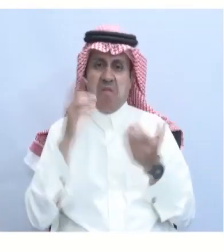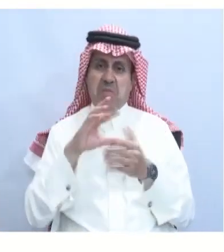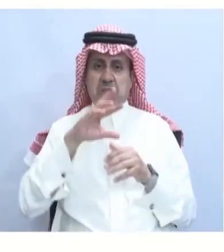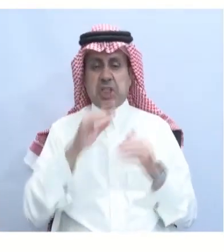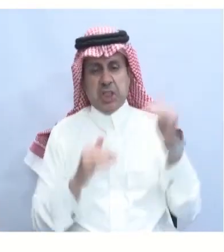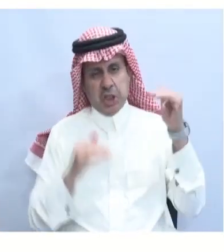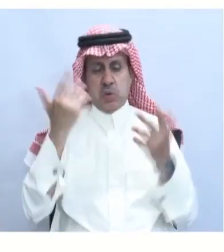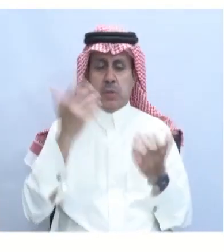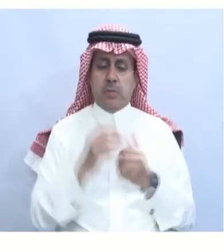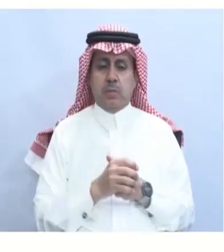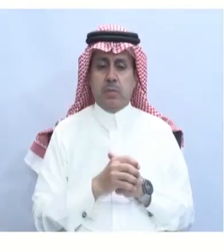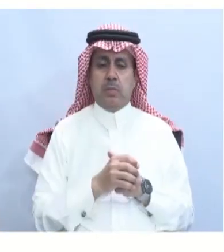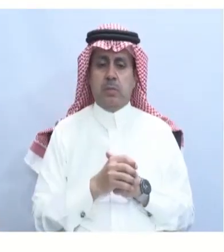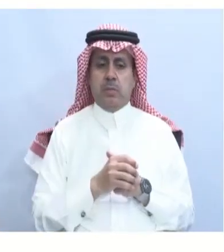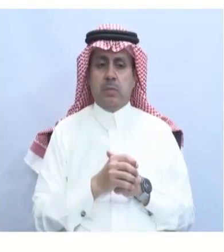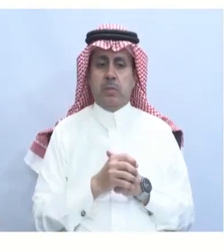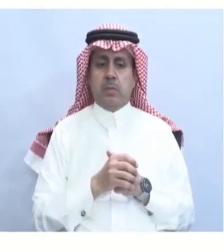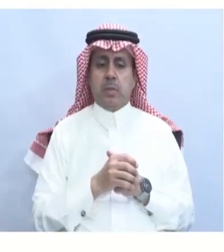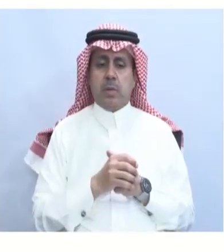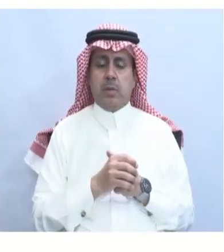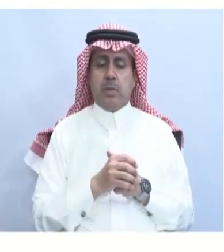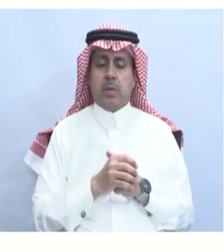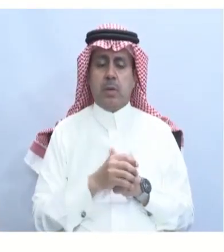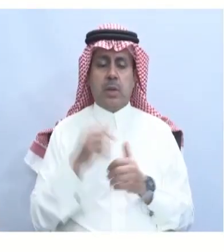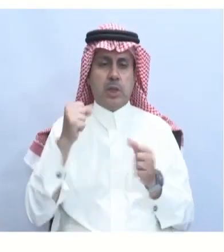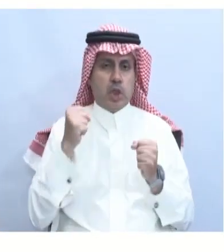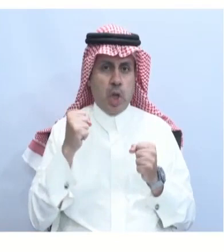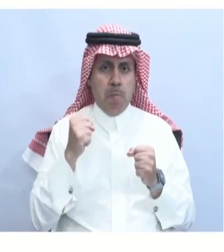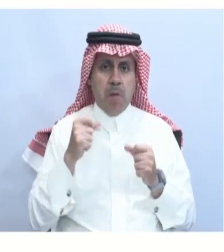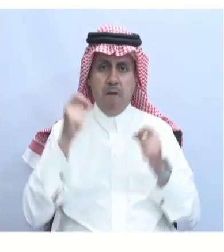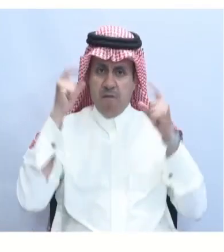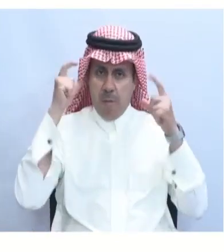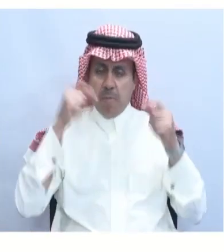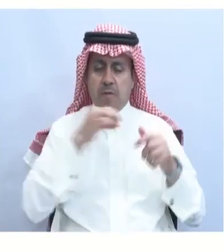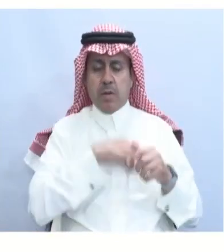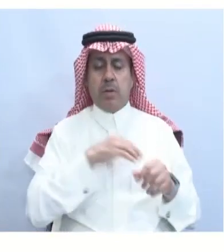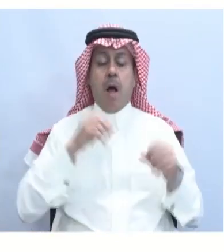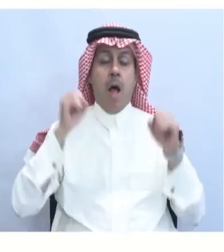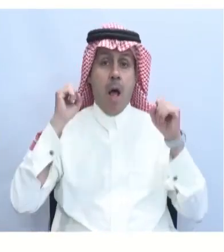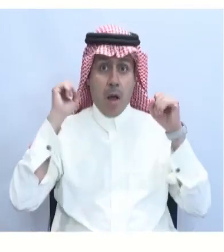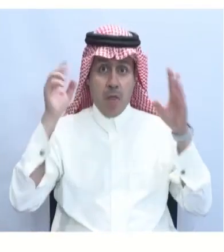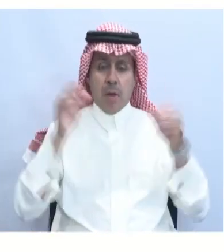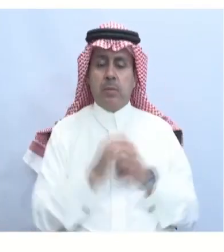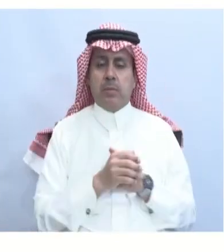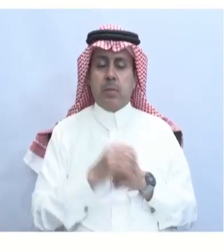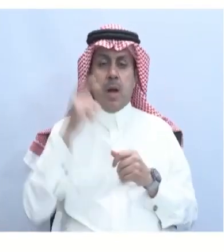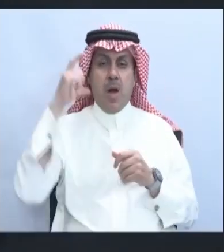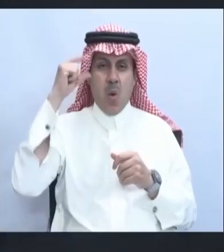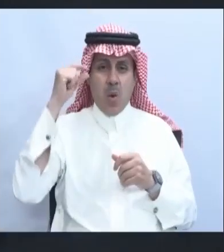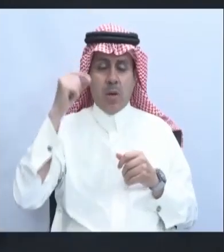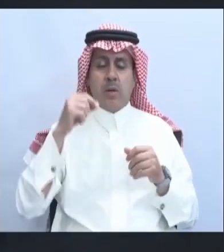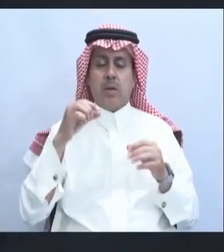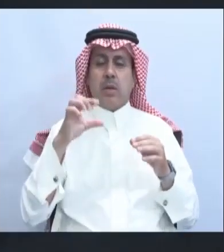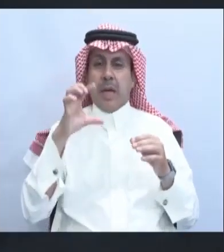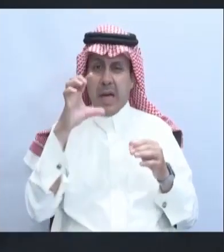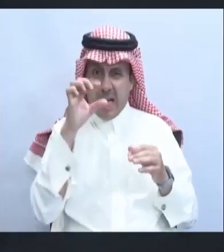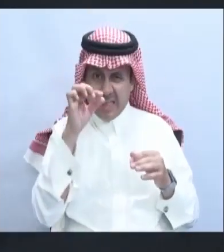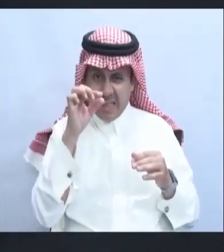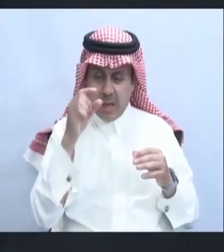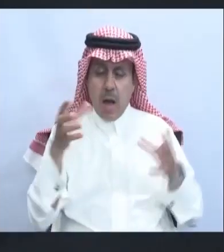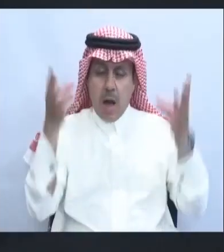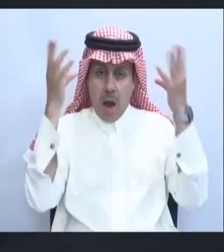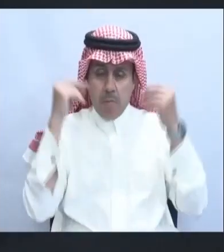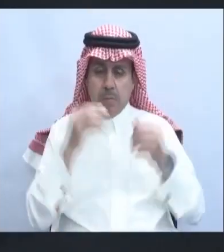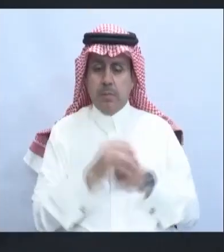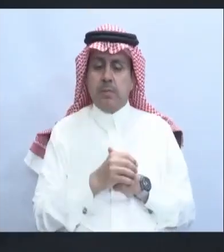على بعضها وما يعجزون عن ادراكه من الحكم اكثر لماذا لقصور علمهم ولذلك